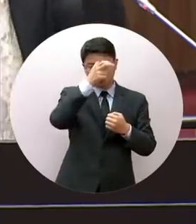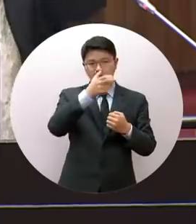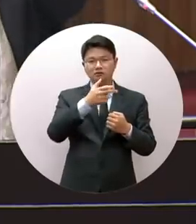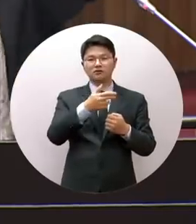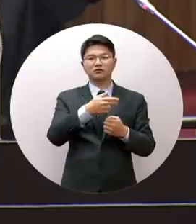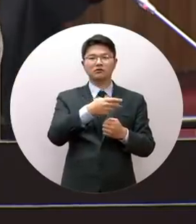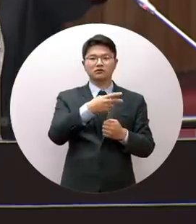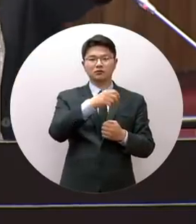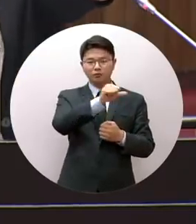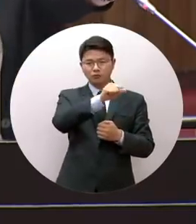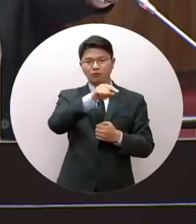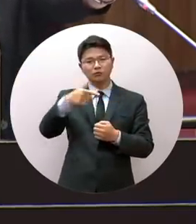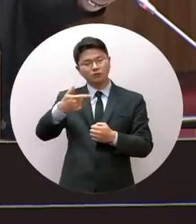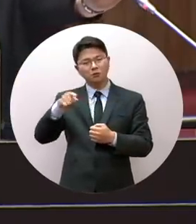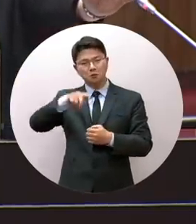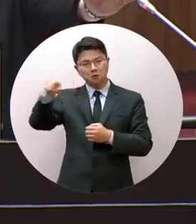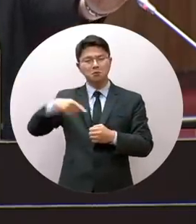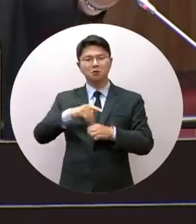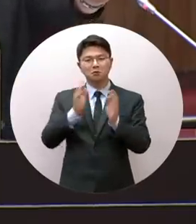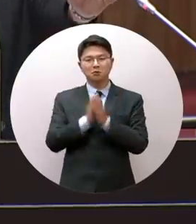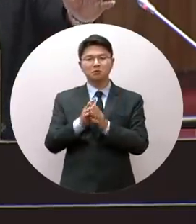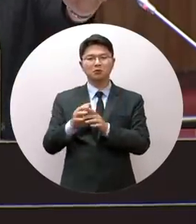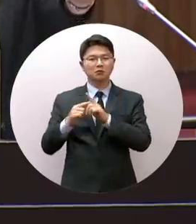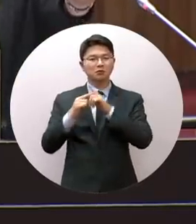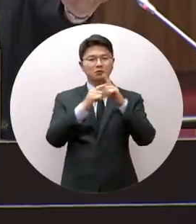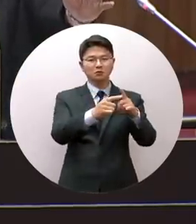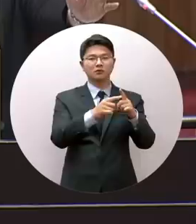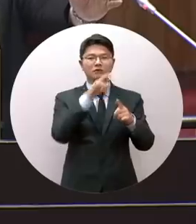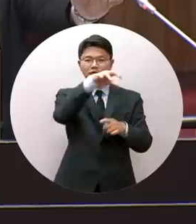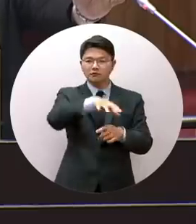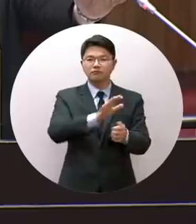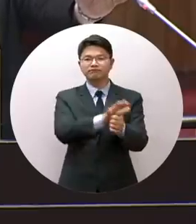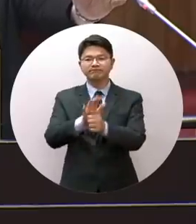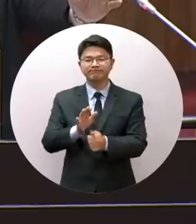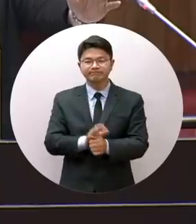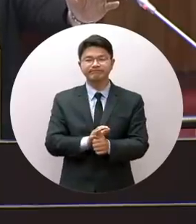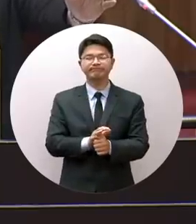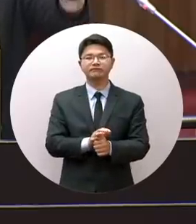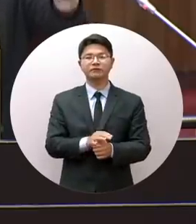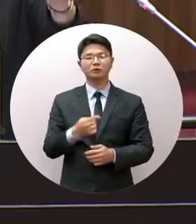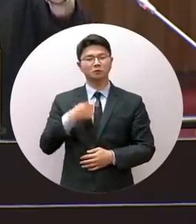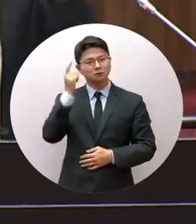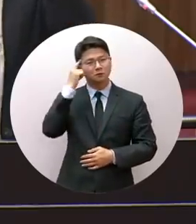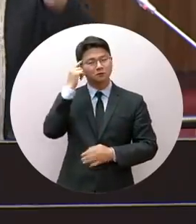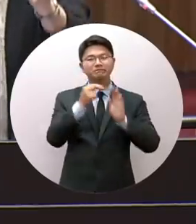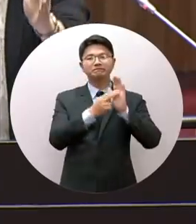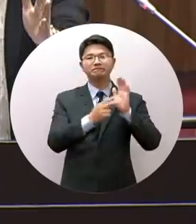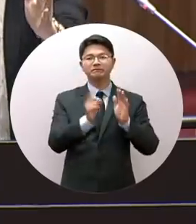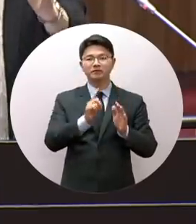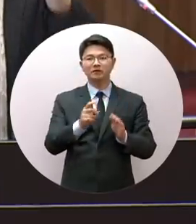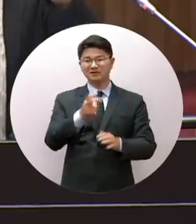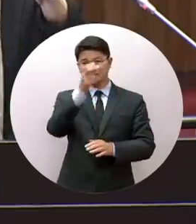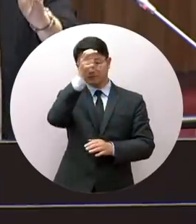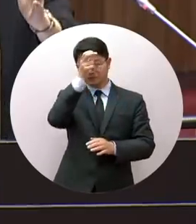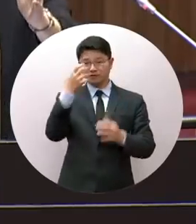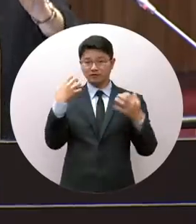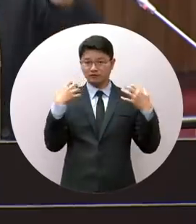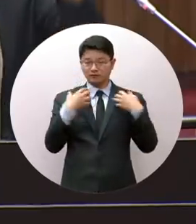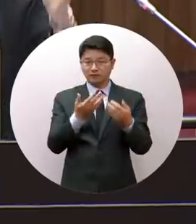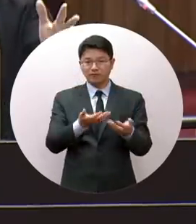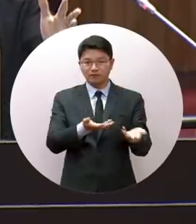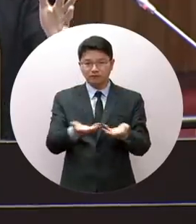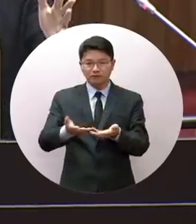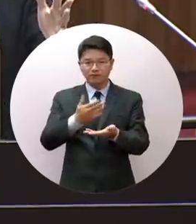保二到保五保六等等，都在支援机场这个部分。所以也就是说，我要强调说，警察的业务量的种